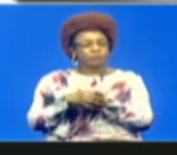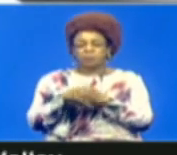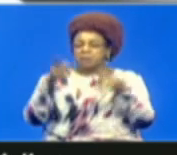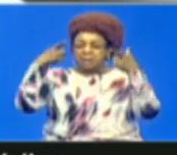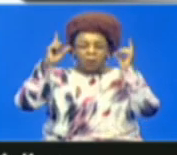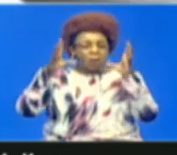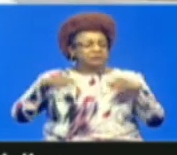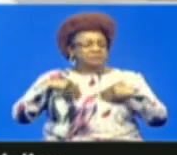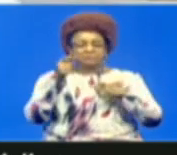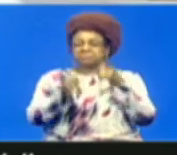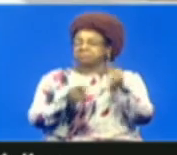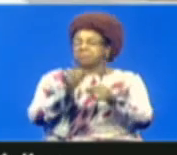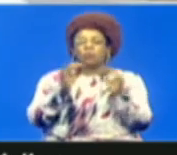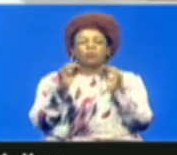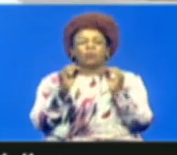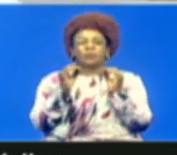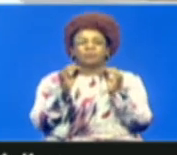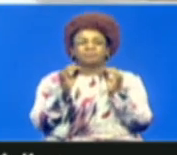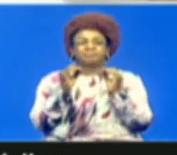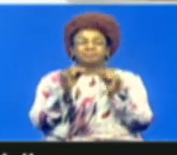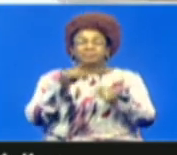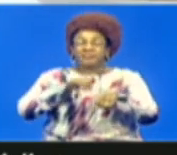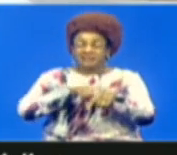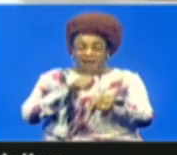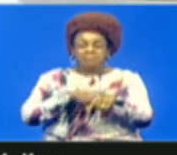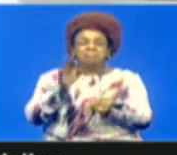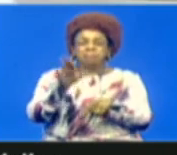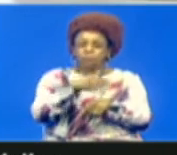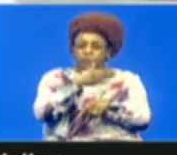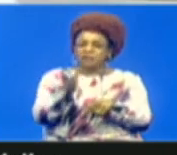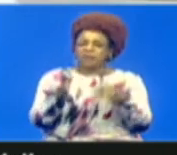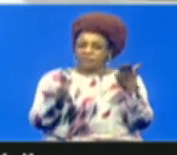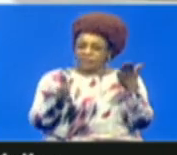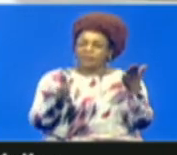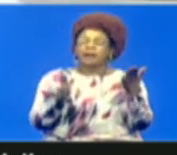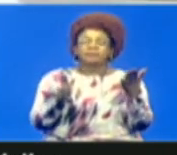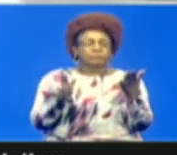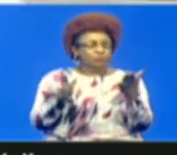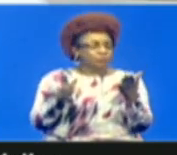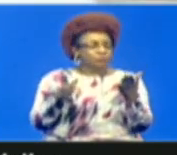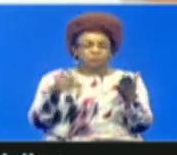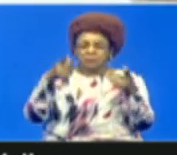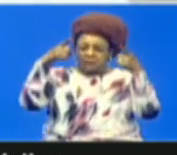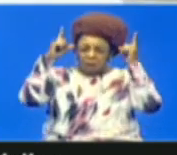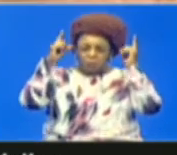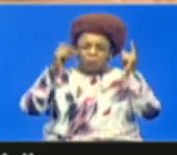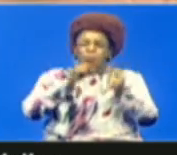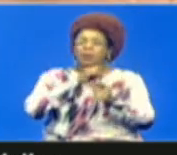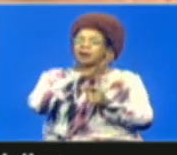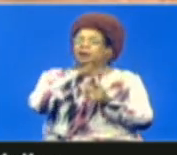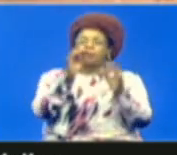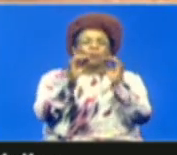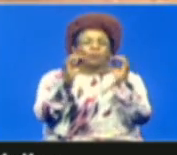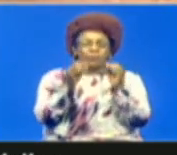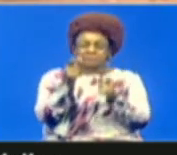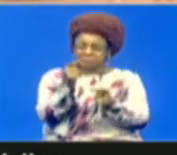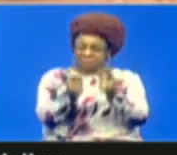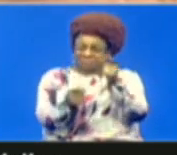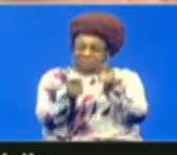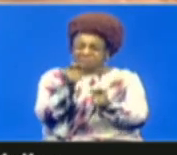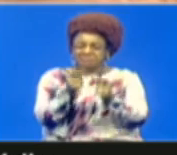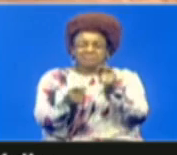maziwa. Lakini ana tukiwa na nini ana muziki na nini? Ng'ombe hakuna ng'ombe wanapiga makelele. At least hiyo ng'ombe ukimkamua maziwa arudi